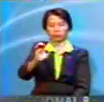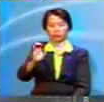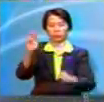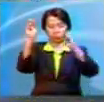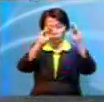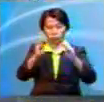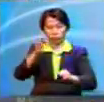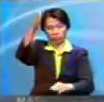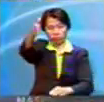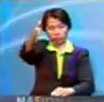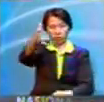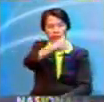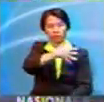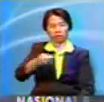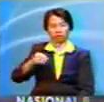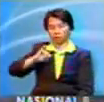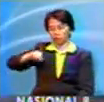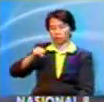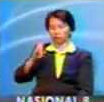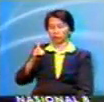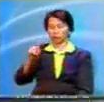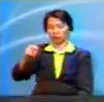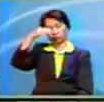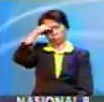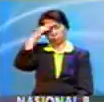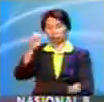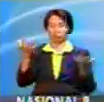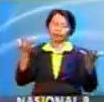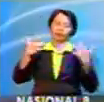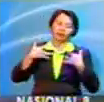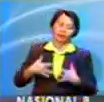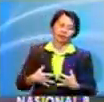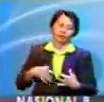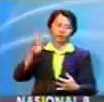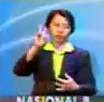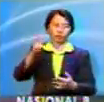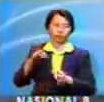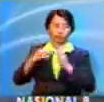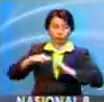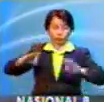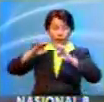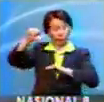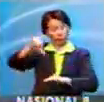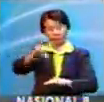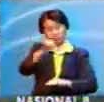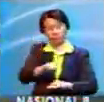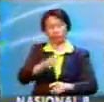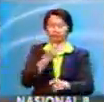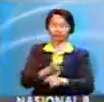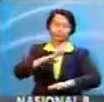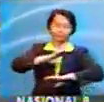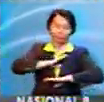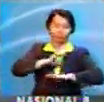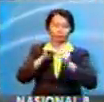depan. Manakala jurulatih JDT Boyan Hodak, biarpun hampa dalam dua final berturut-turut, beliau tetap berpuas hati